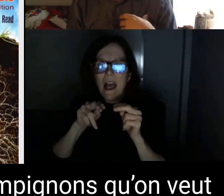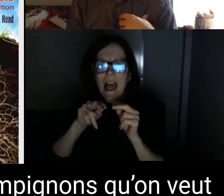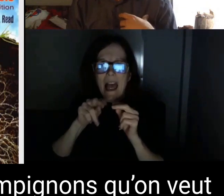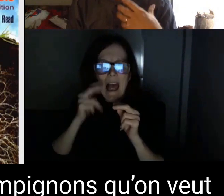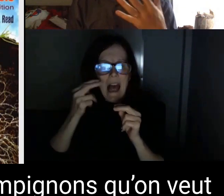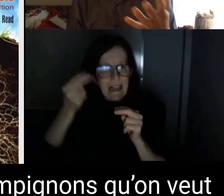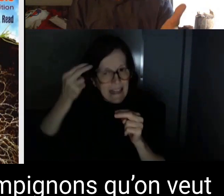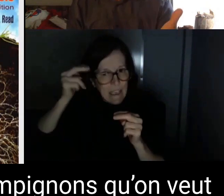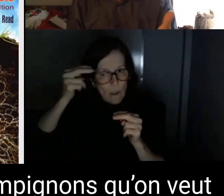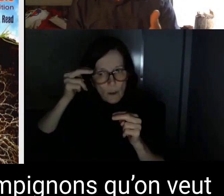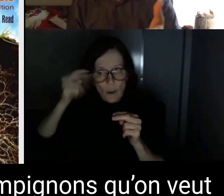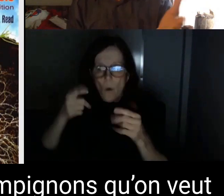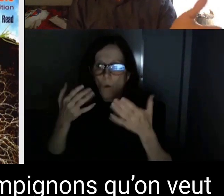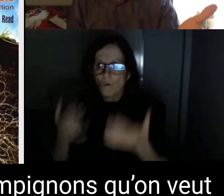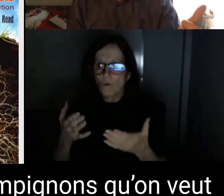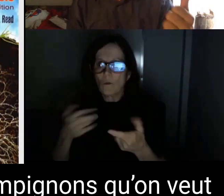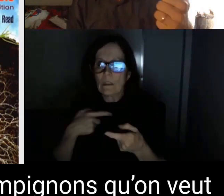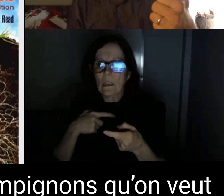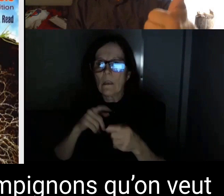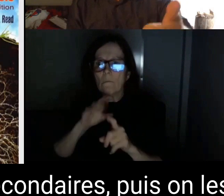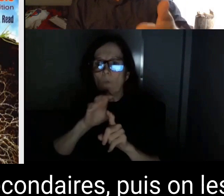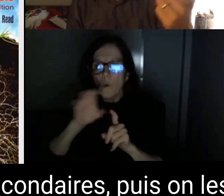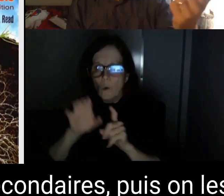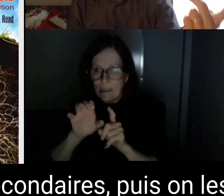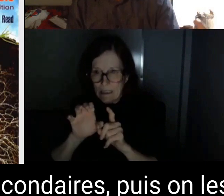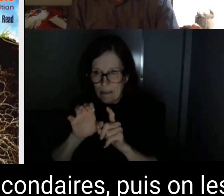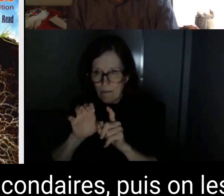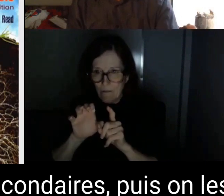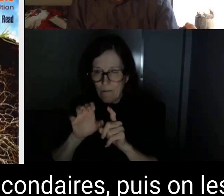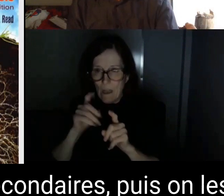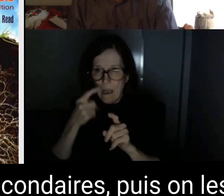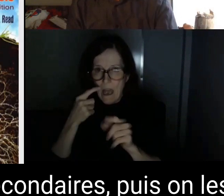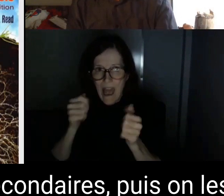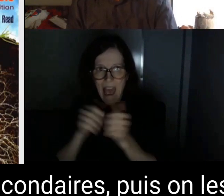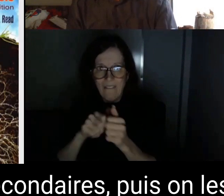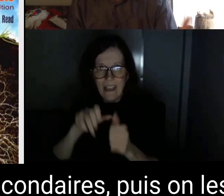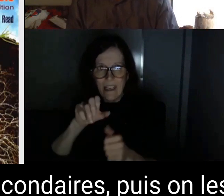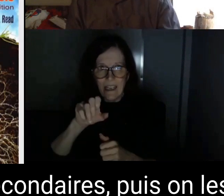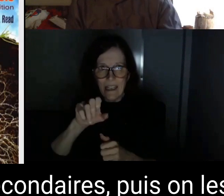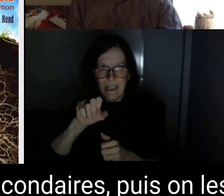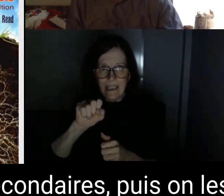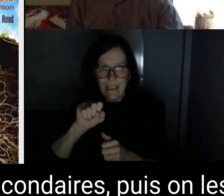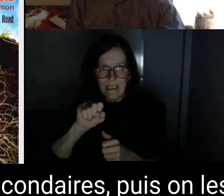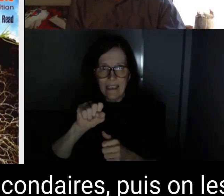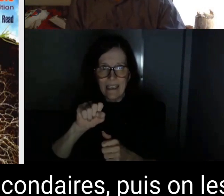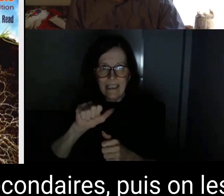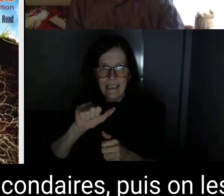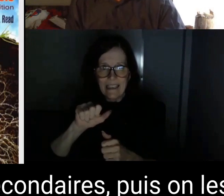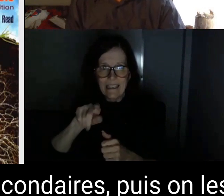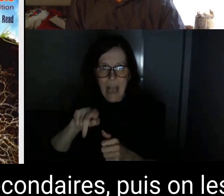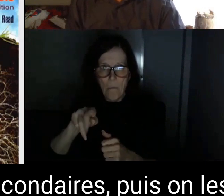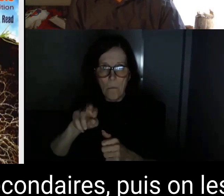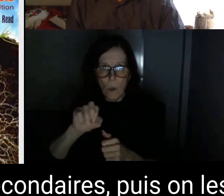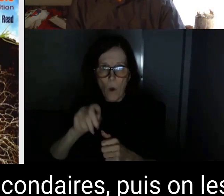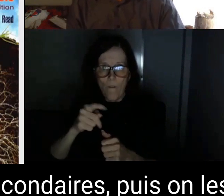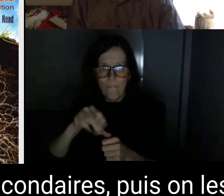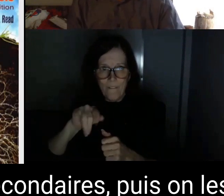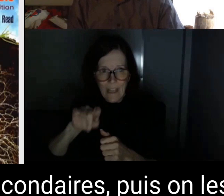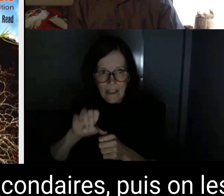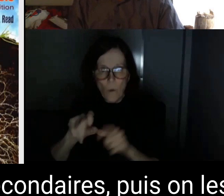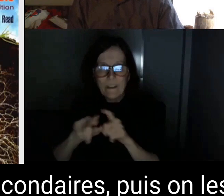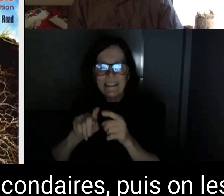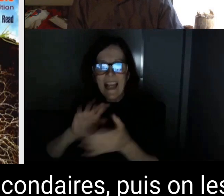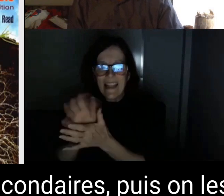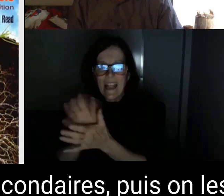nous, aujourd'hui, dans un contexte potager, ça va être nos saprophytes, nos décomposeurs secondaires, puis on peut les nourrir de tout ce qui